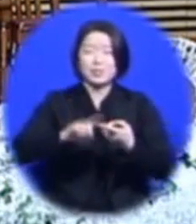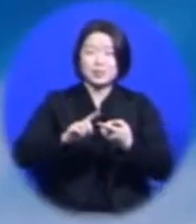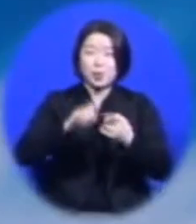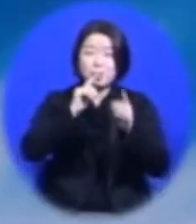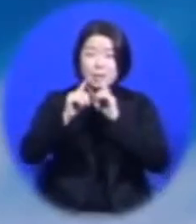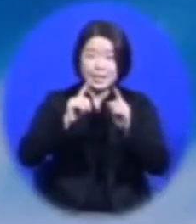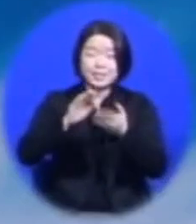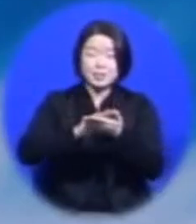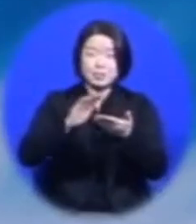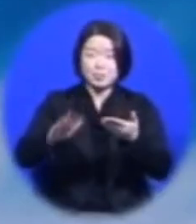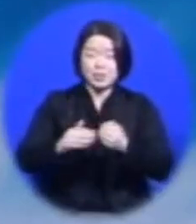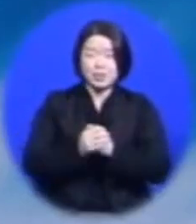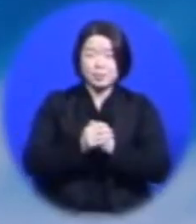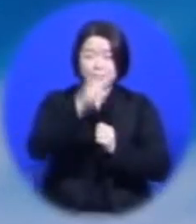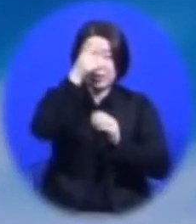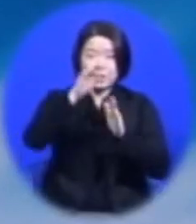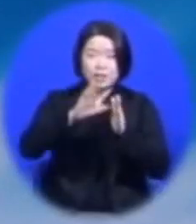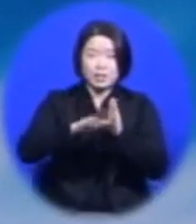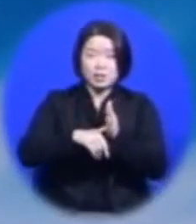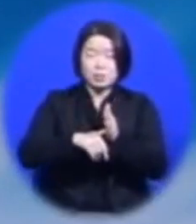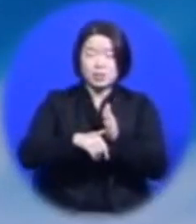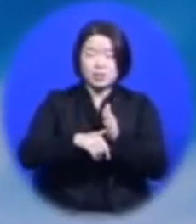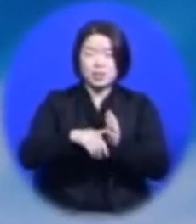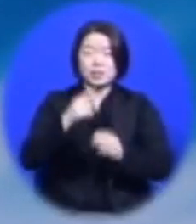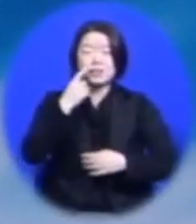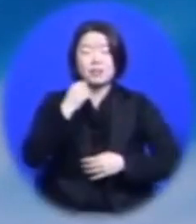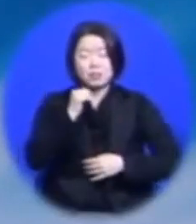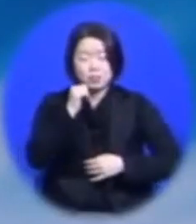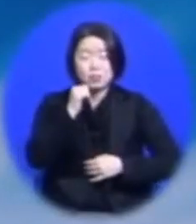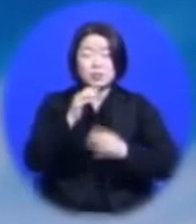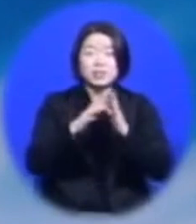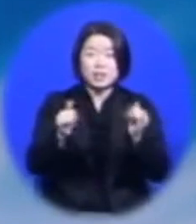합니다. 네, 예배 시간에 조는 사람을 말하는 것일까요?